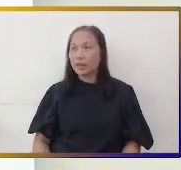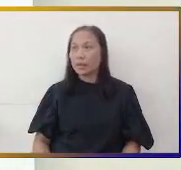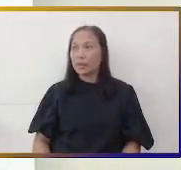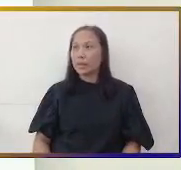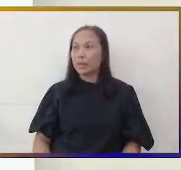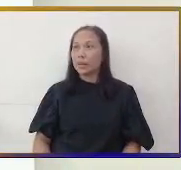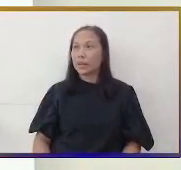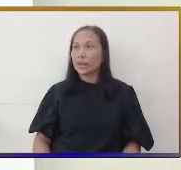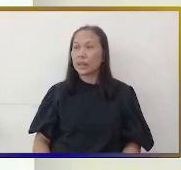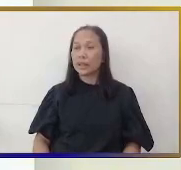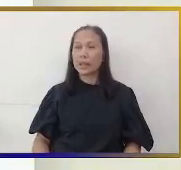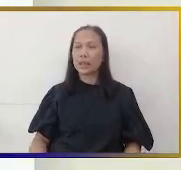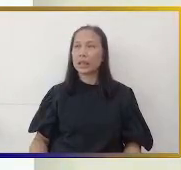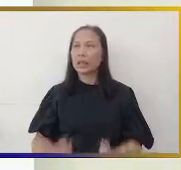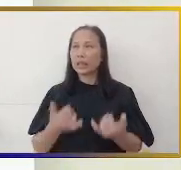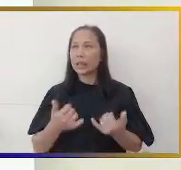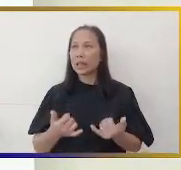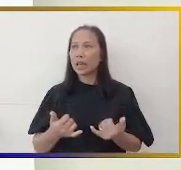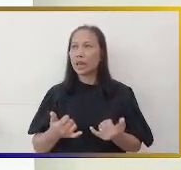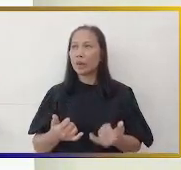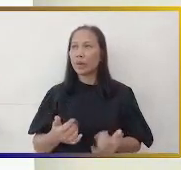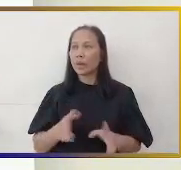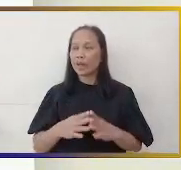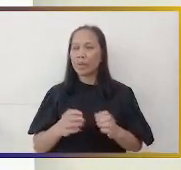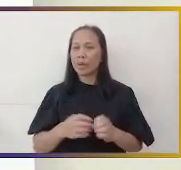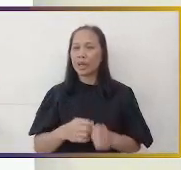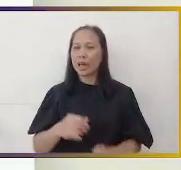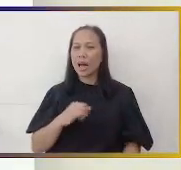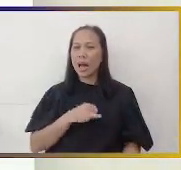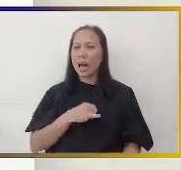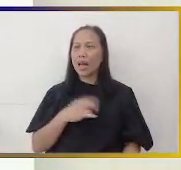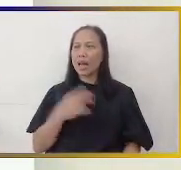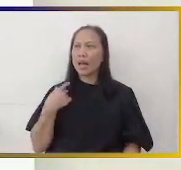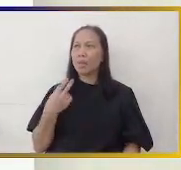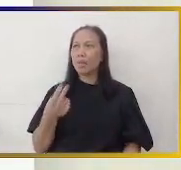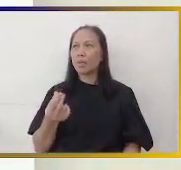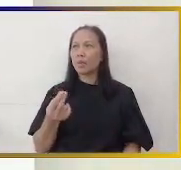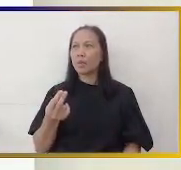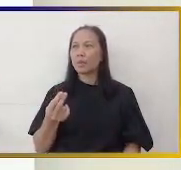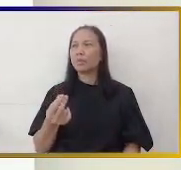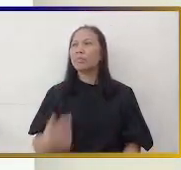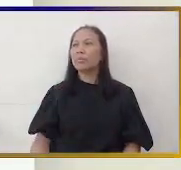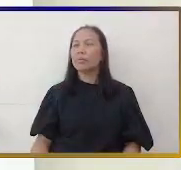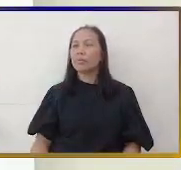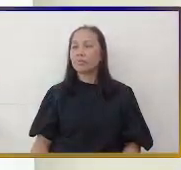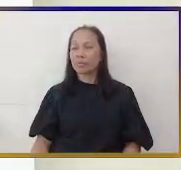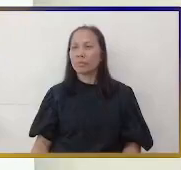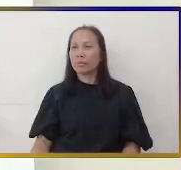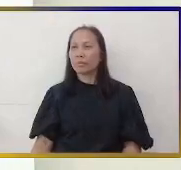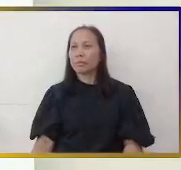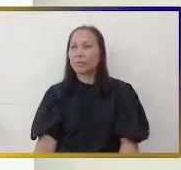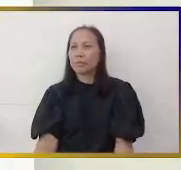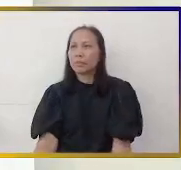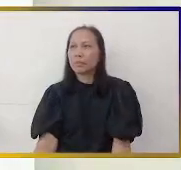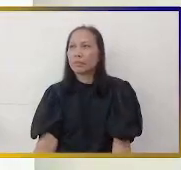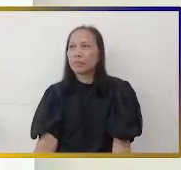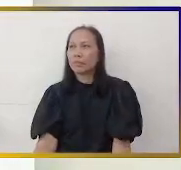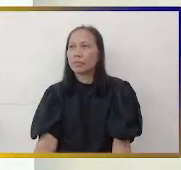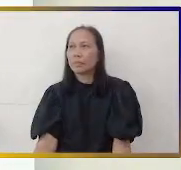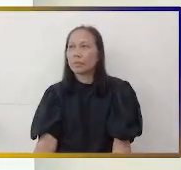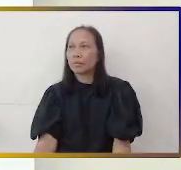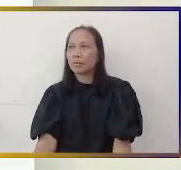to kung Panginoon hindi ko alam saan ko kukunin basta magbigay ako dahil alam ko kaya mong ibigay amen and ito yung ano